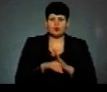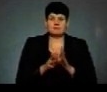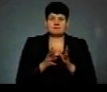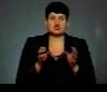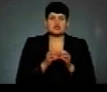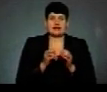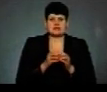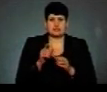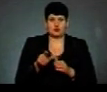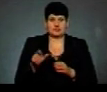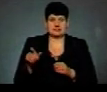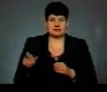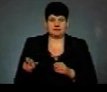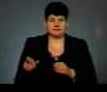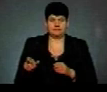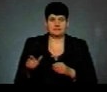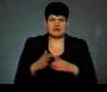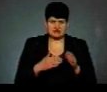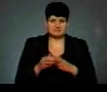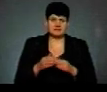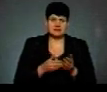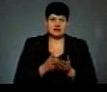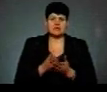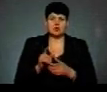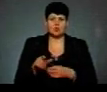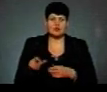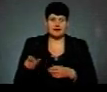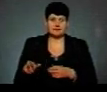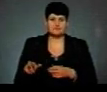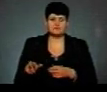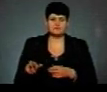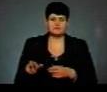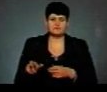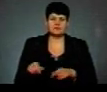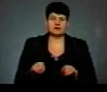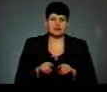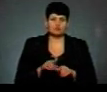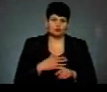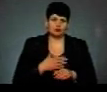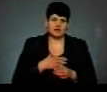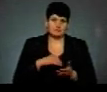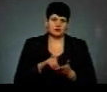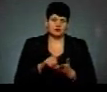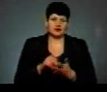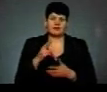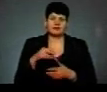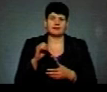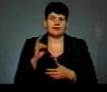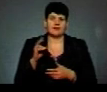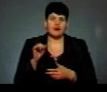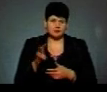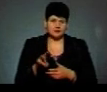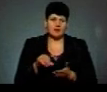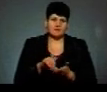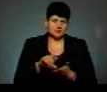осіб, фахових людей, проходив також в моїй присутності, бо я маю бути як декан присутній,